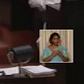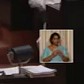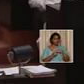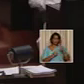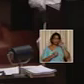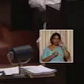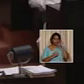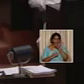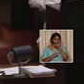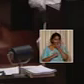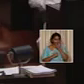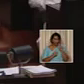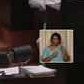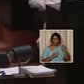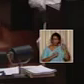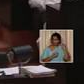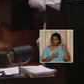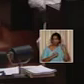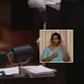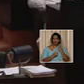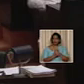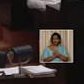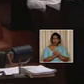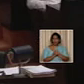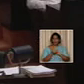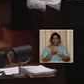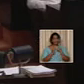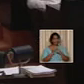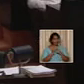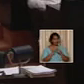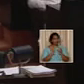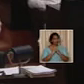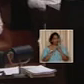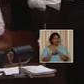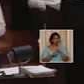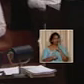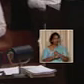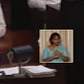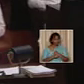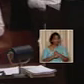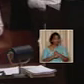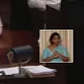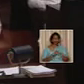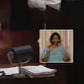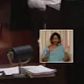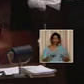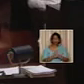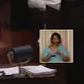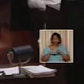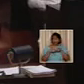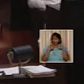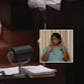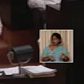බලන්ද මෑත කාලීනව උප පොලිස් පරීක්ෂකවරු බඳවා ගැනීමේදී රජය සම්පූර්ණයෙන්ම වැය